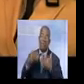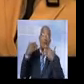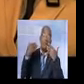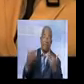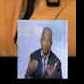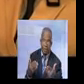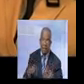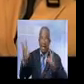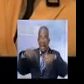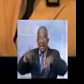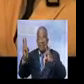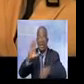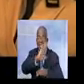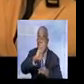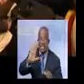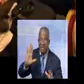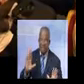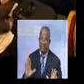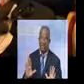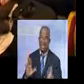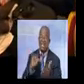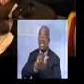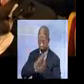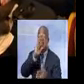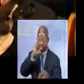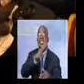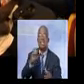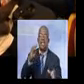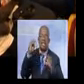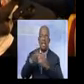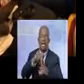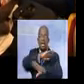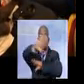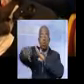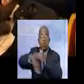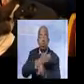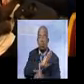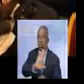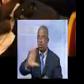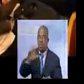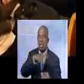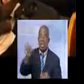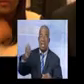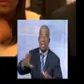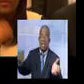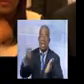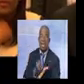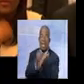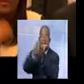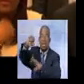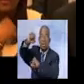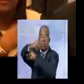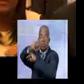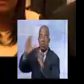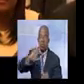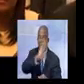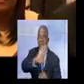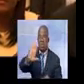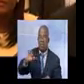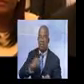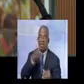des enfants touche à tous les secteurs d'activité de la vie nationale et que la prise en charge des enfants victimes